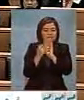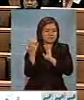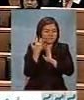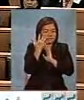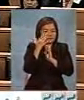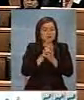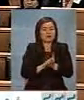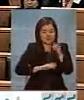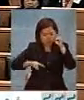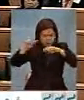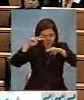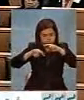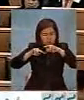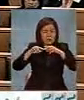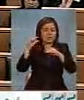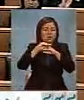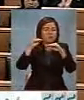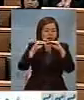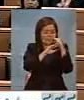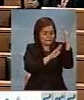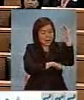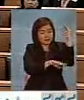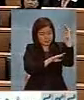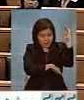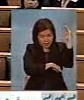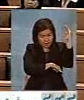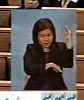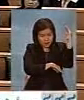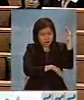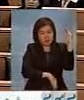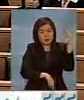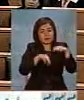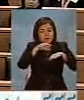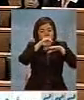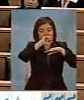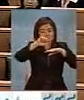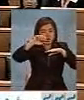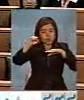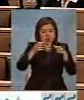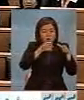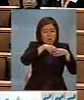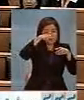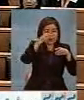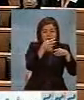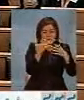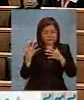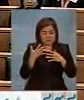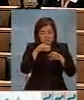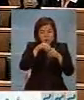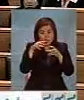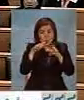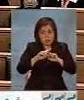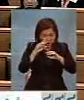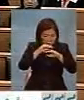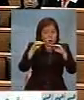จดูโครงการในภาคใต้ในพื้นที่ที่ไม่มีส.ส.ของรัฐบาลเลยล้วนมีโครงการสำคั